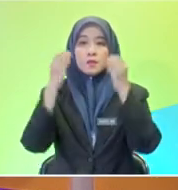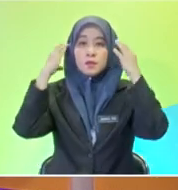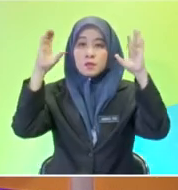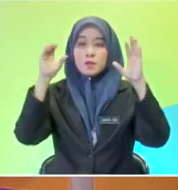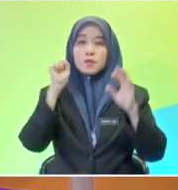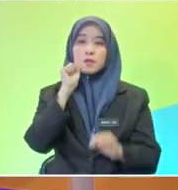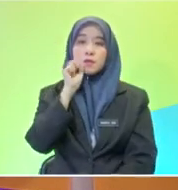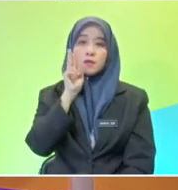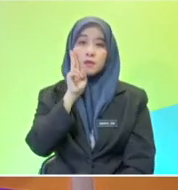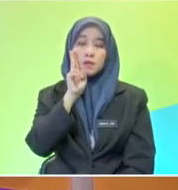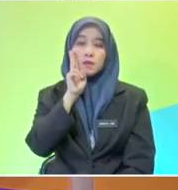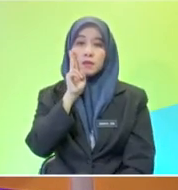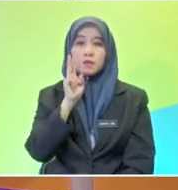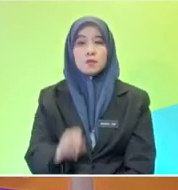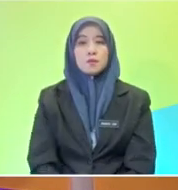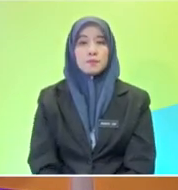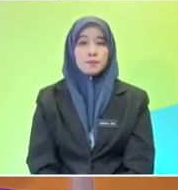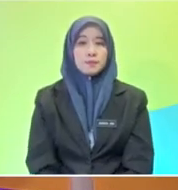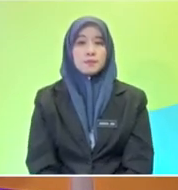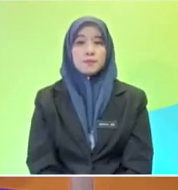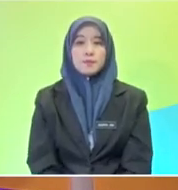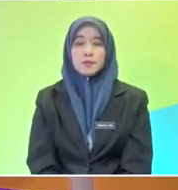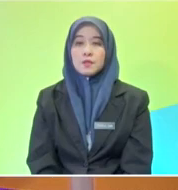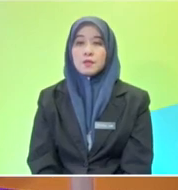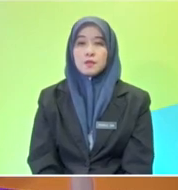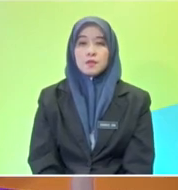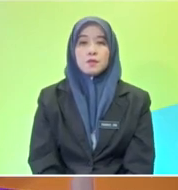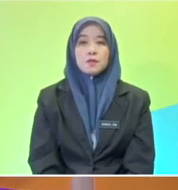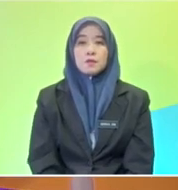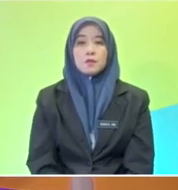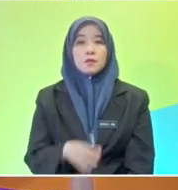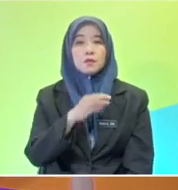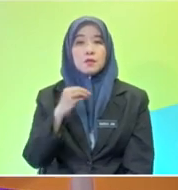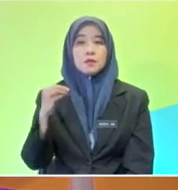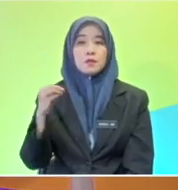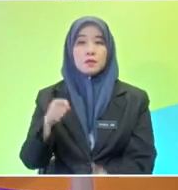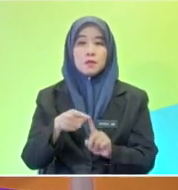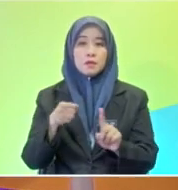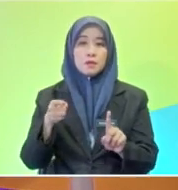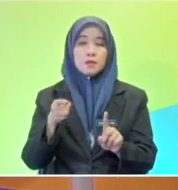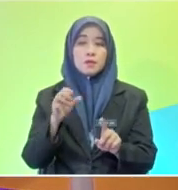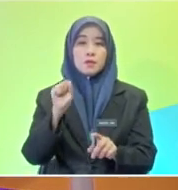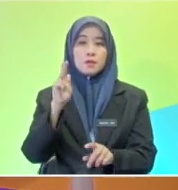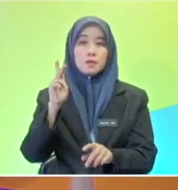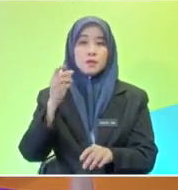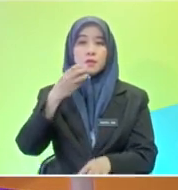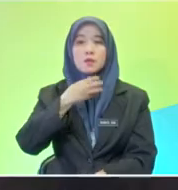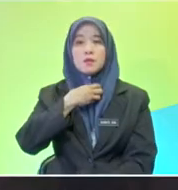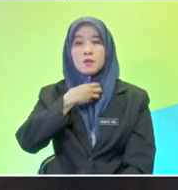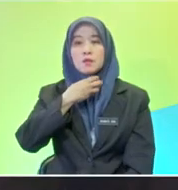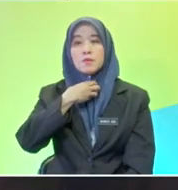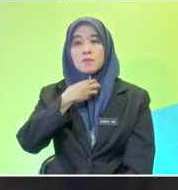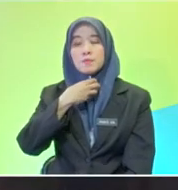tadi anda telah lihat profil beliau, iaitu Cikgu Suwaibah Abdullah dari SK Kampung Pasir Putih Ipoh Perak. Hai, assalamualaikum